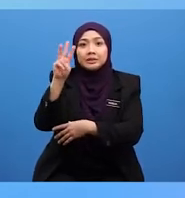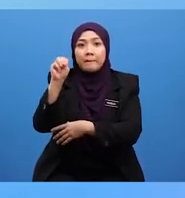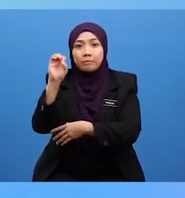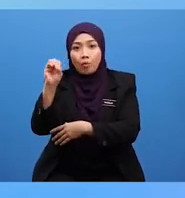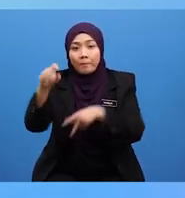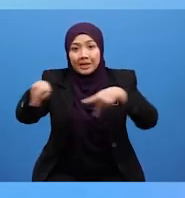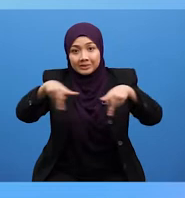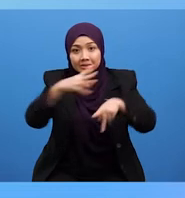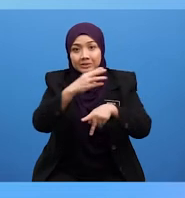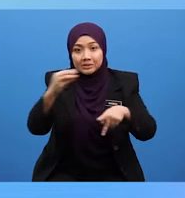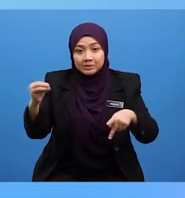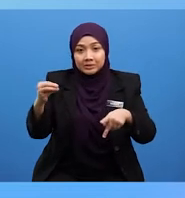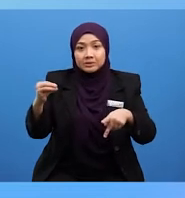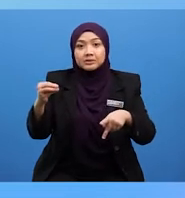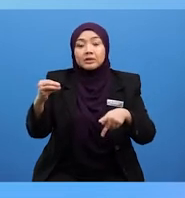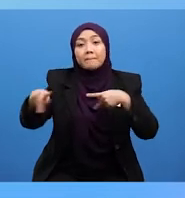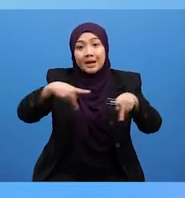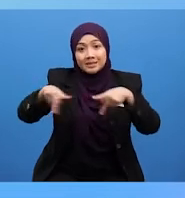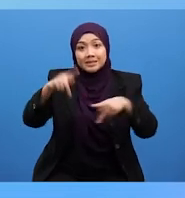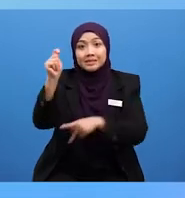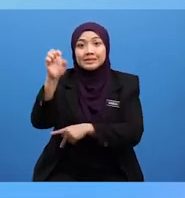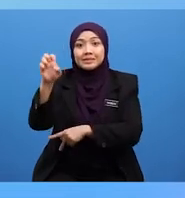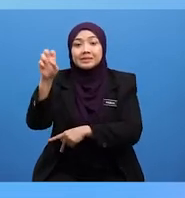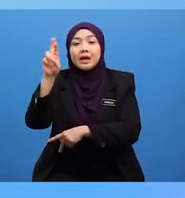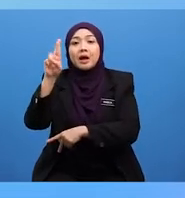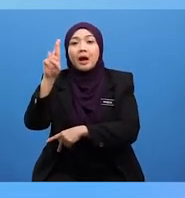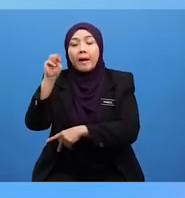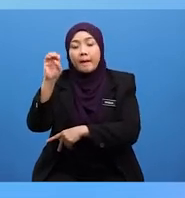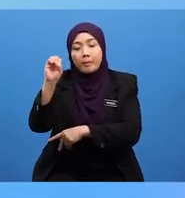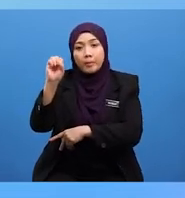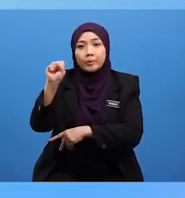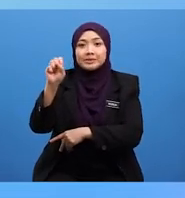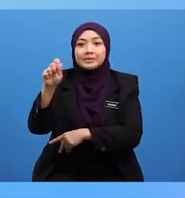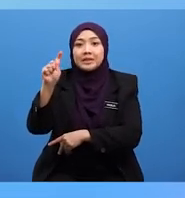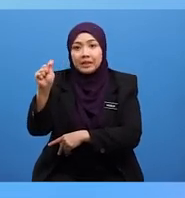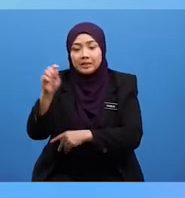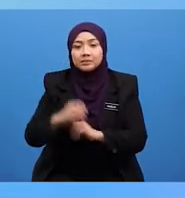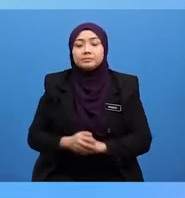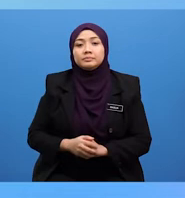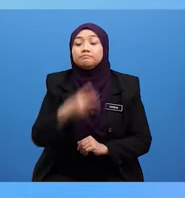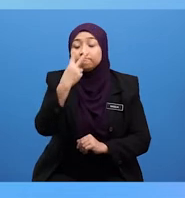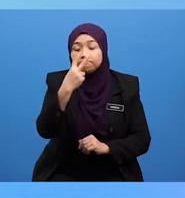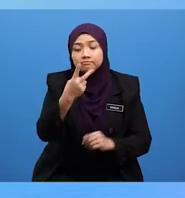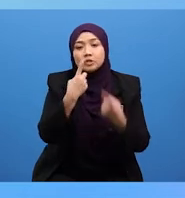dengan plastik termoset. Mari kita lihat jawapan bagi soalan